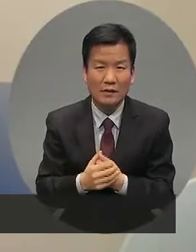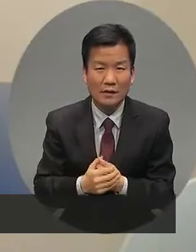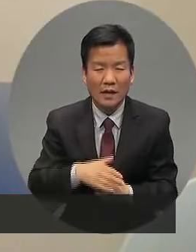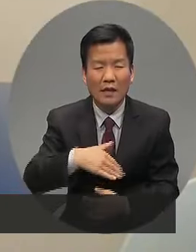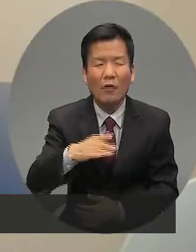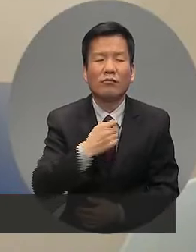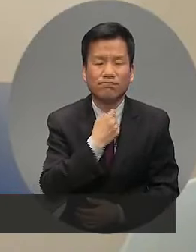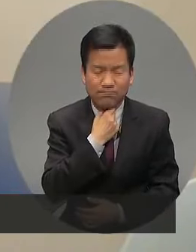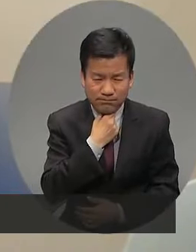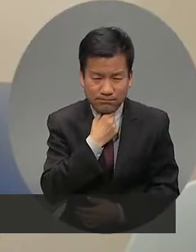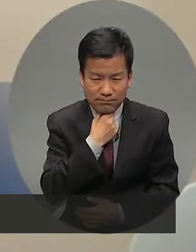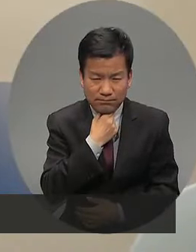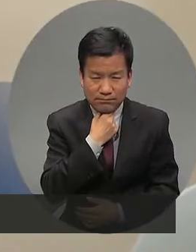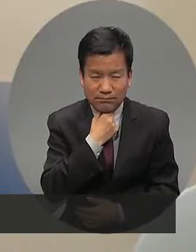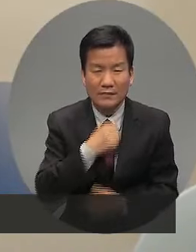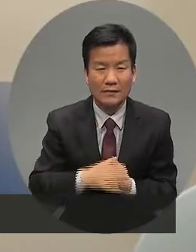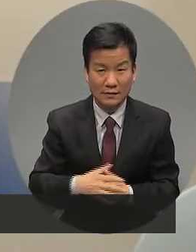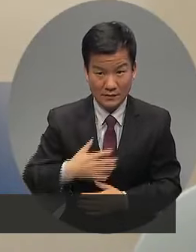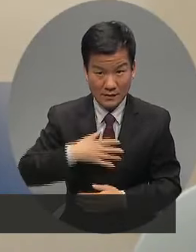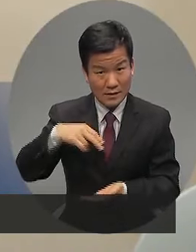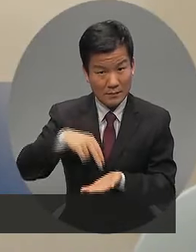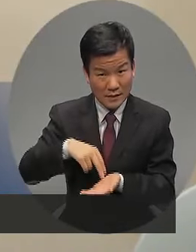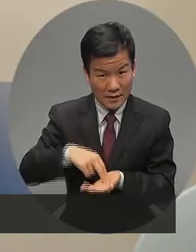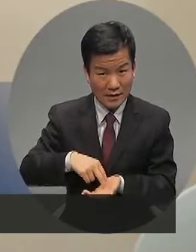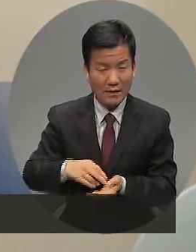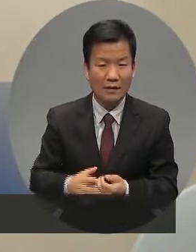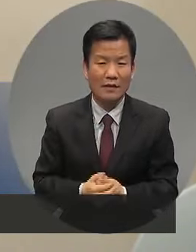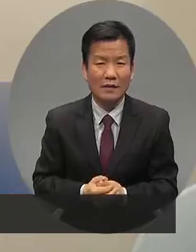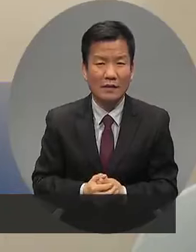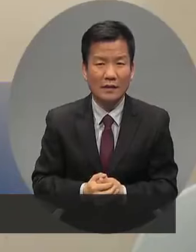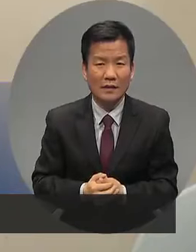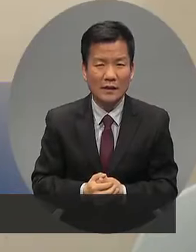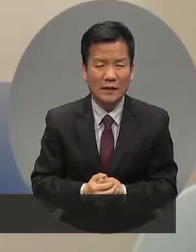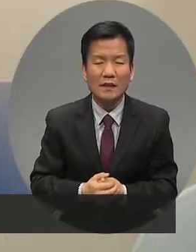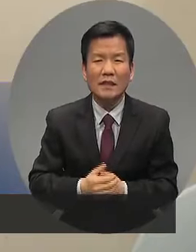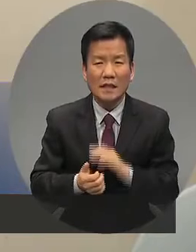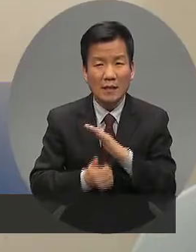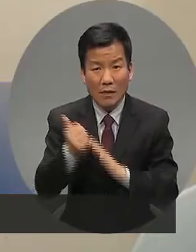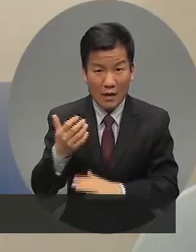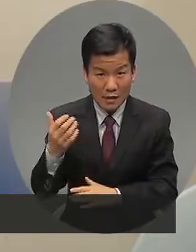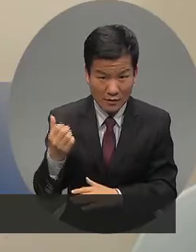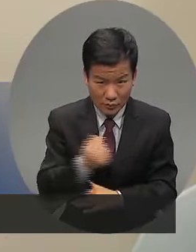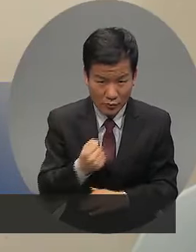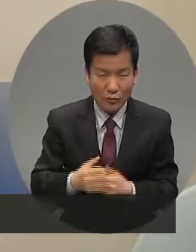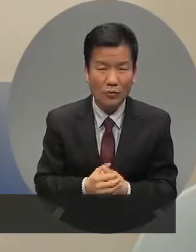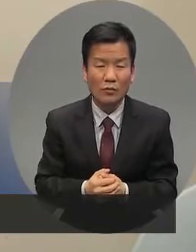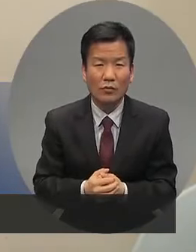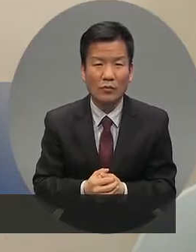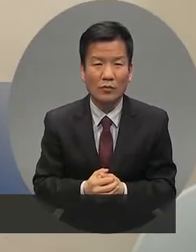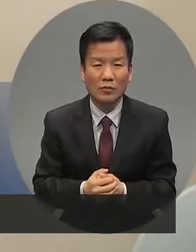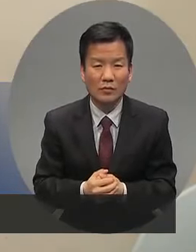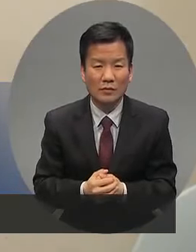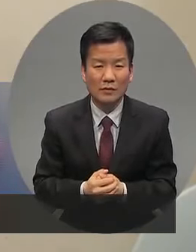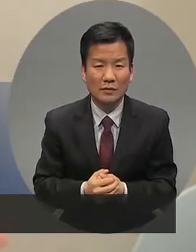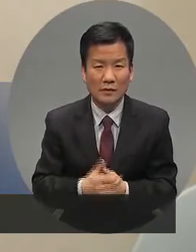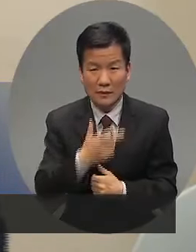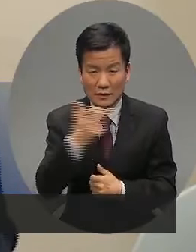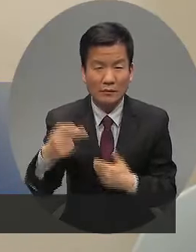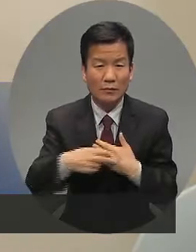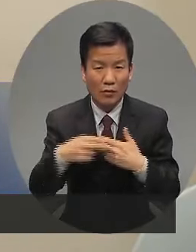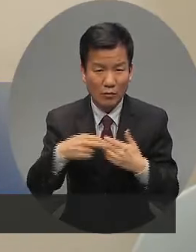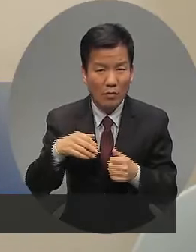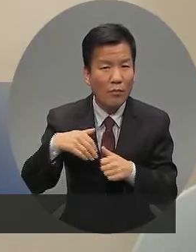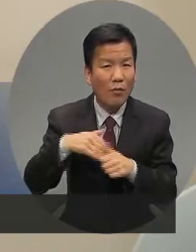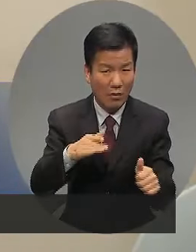원했던 상황이고요 또 저희 병원 입장에서는 어 신라 같은 희망 하나라도 남아 있는 상태이기 때문에 큰 병원으로